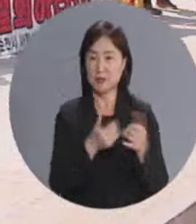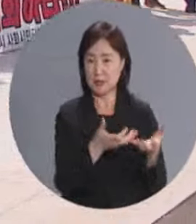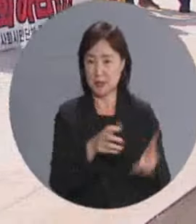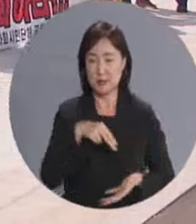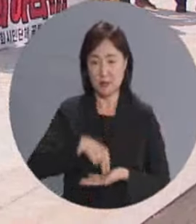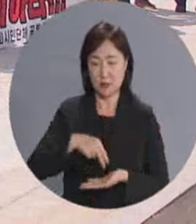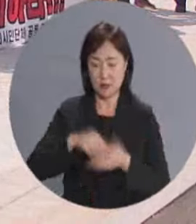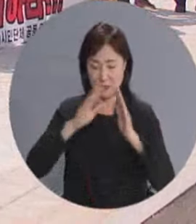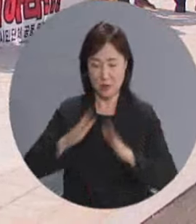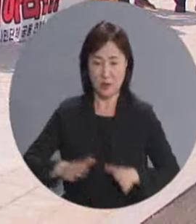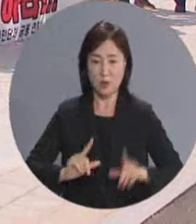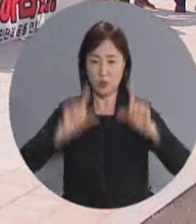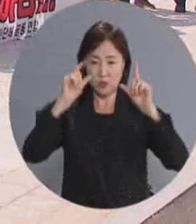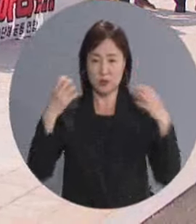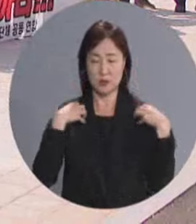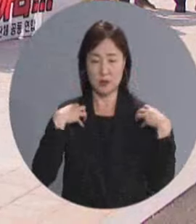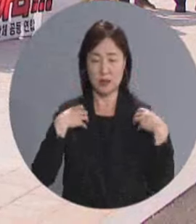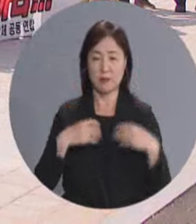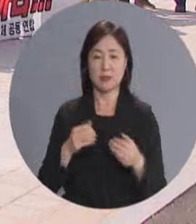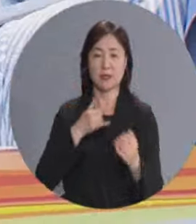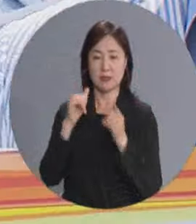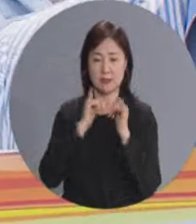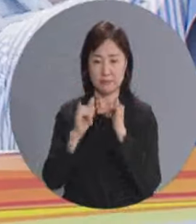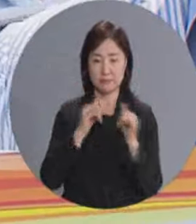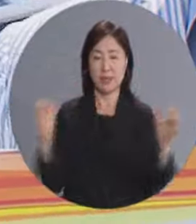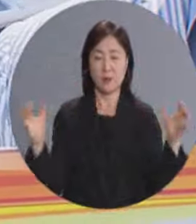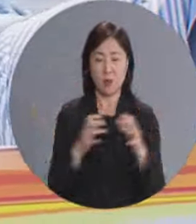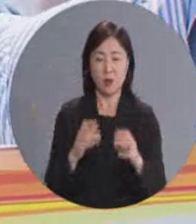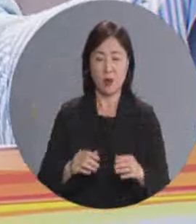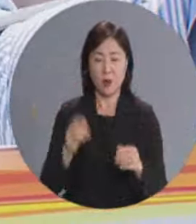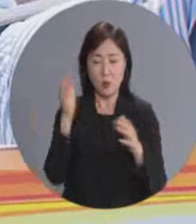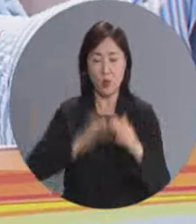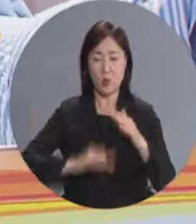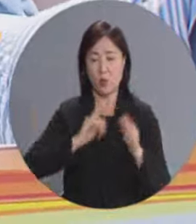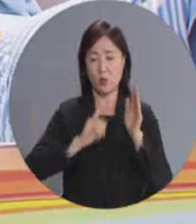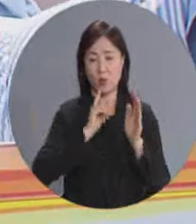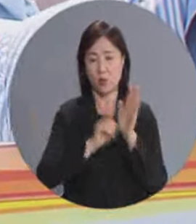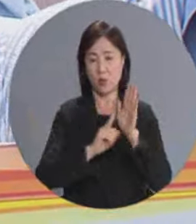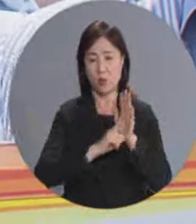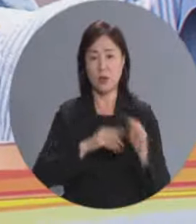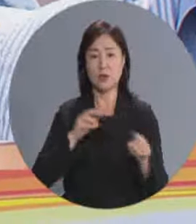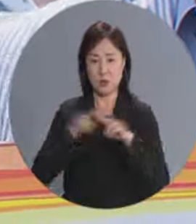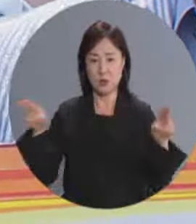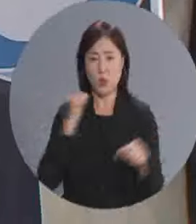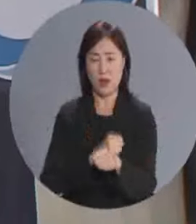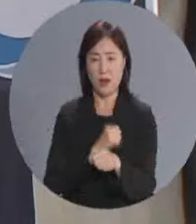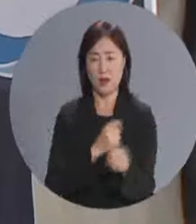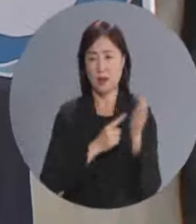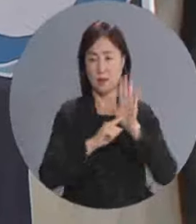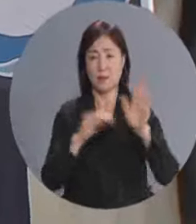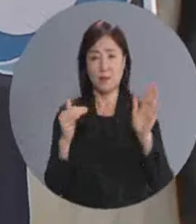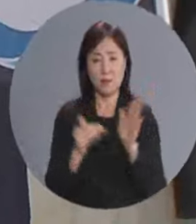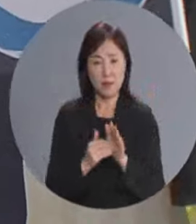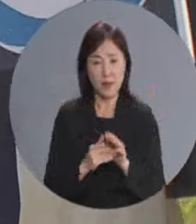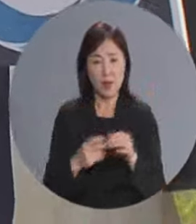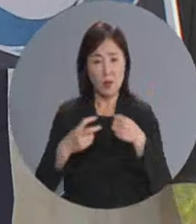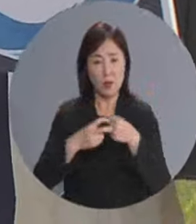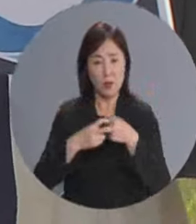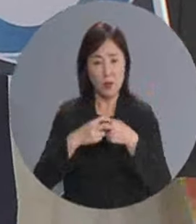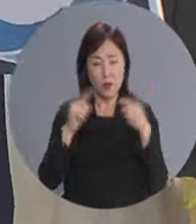전라남도 동부청사 앞에서 기자회견을 열고 공모를 즉각 처하라고 주장했습니다 의대 신설은